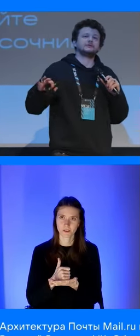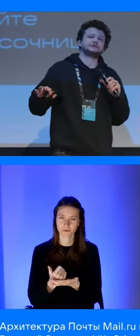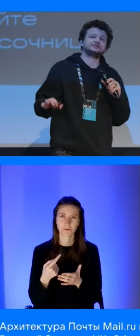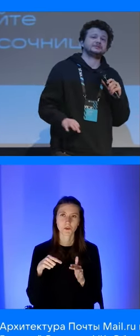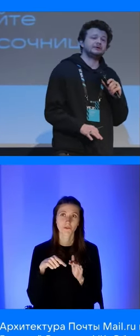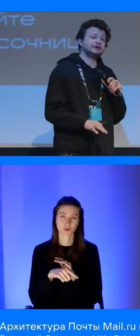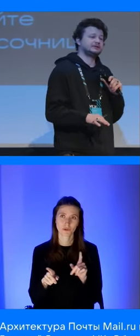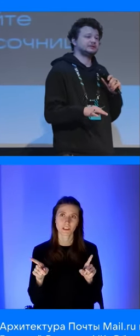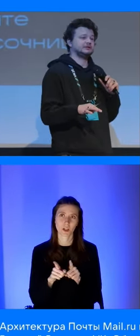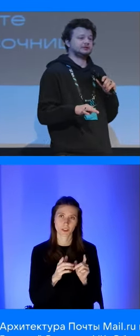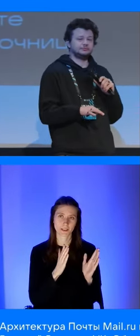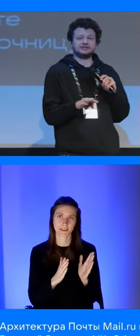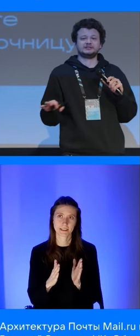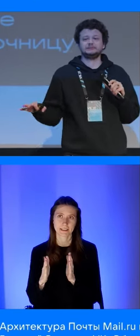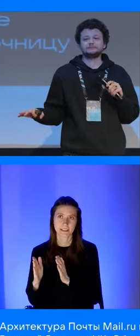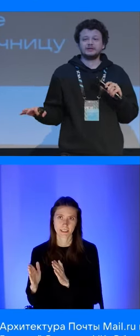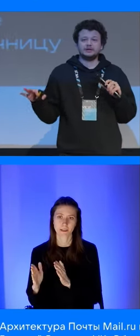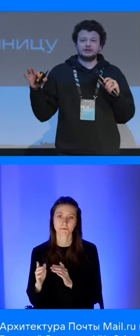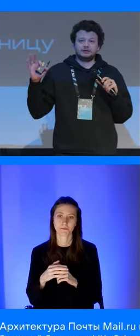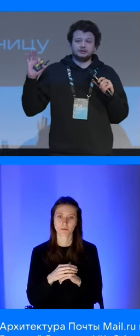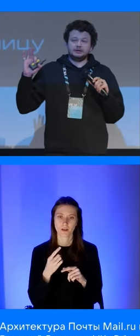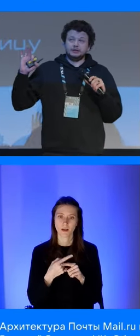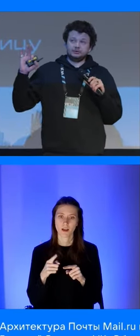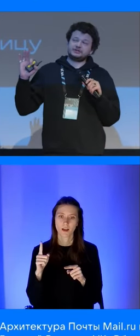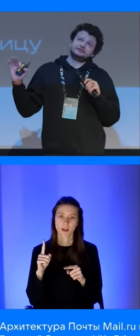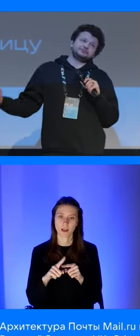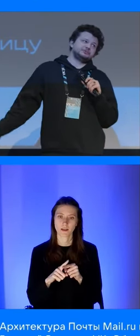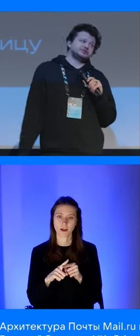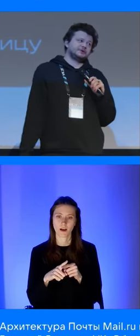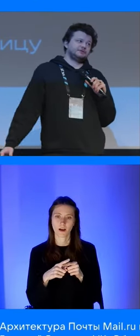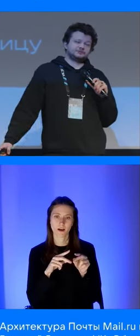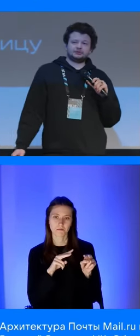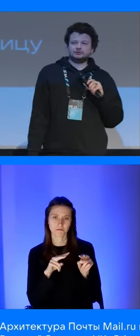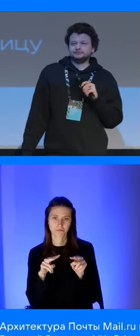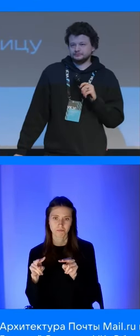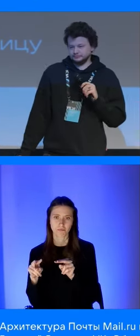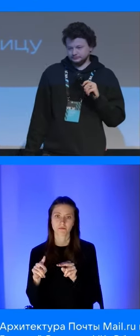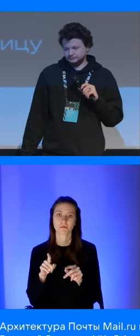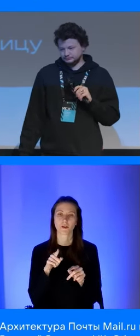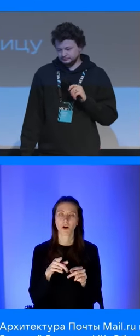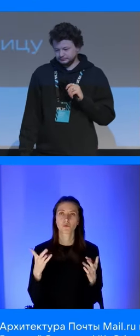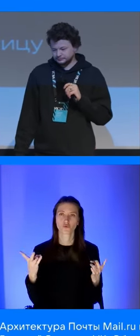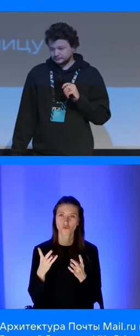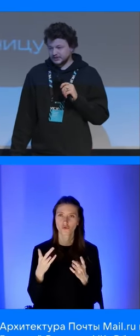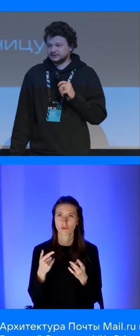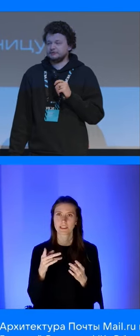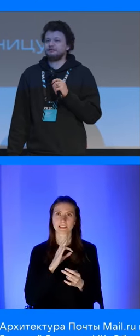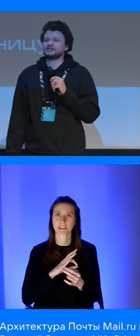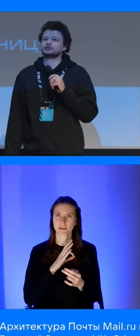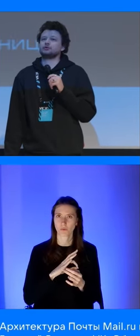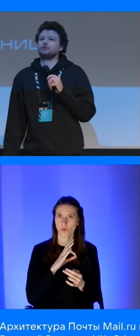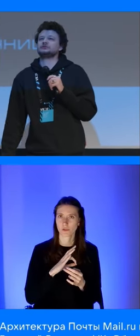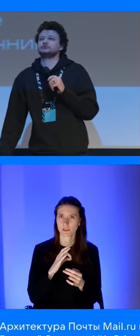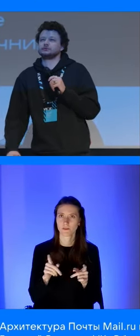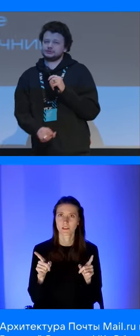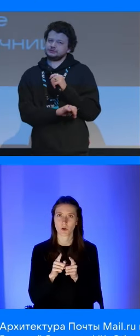внутри такого рода систем — это документация. Мой совет — используйте spec-first подход, когда